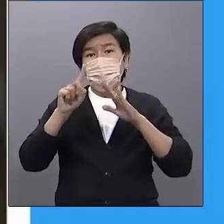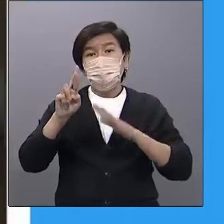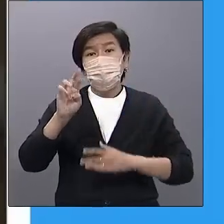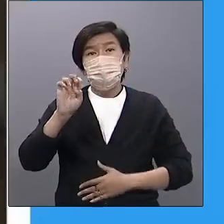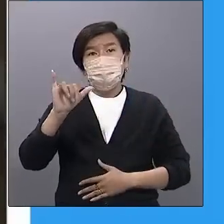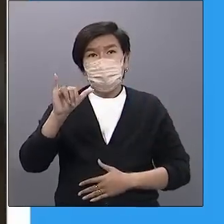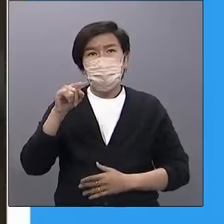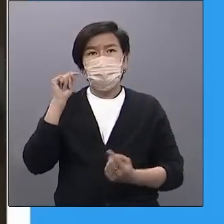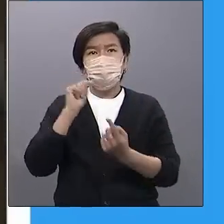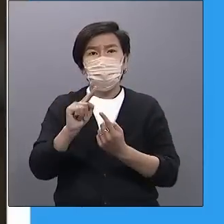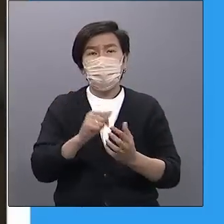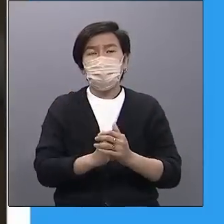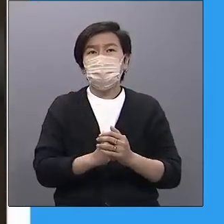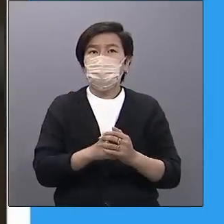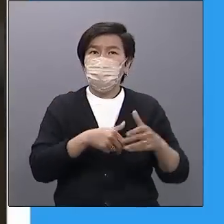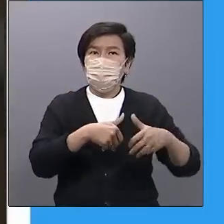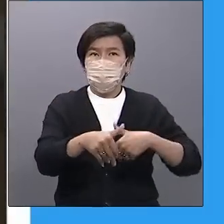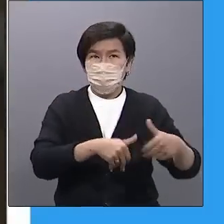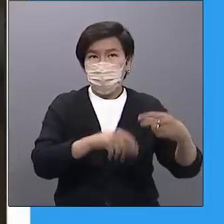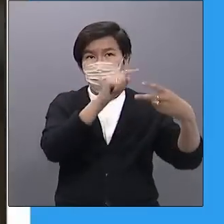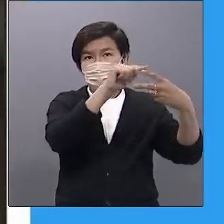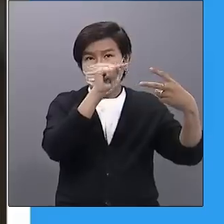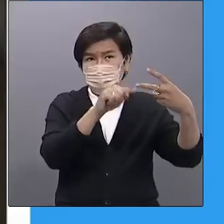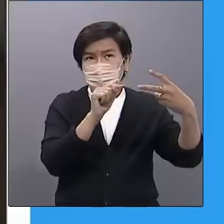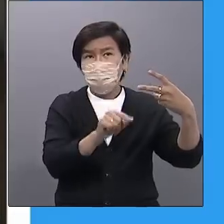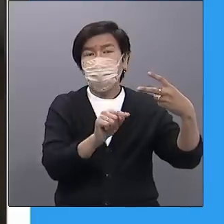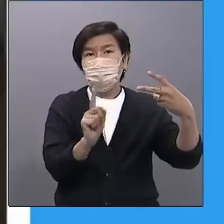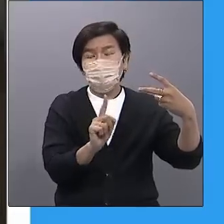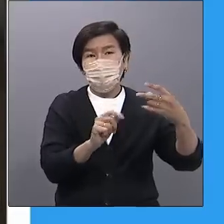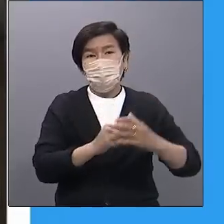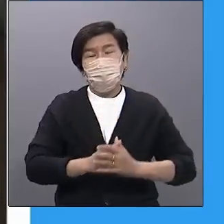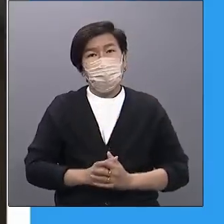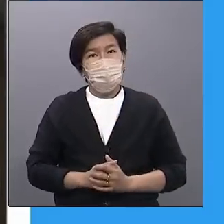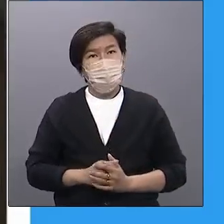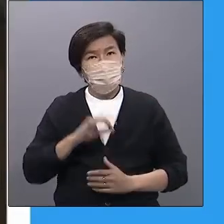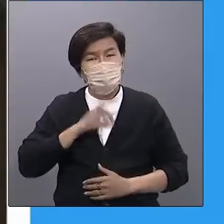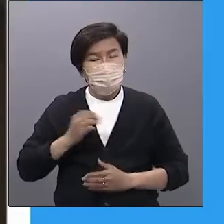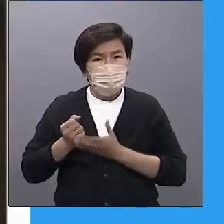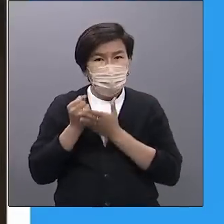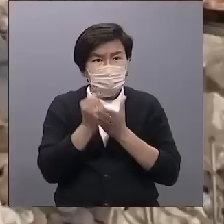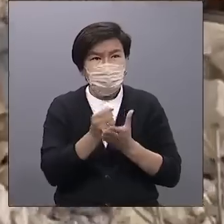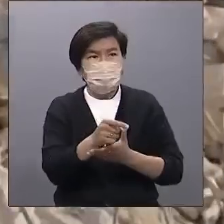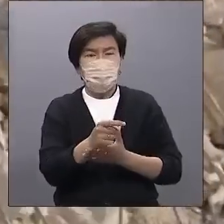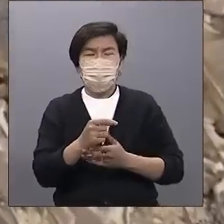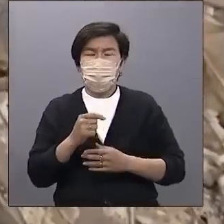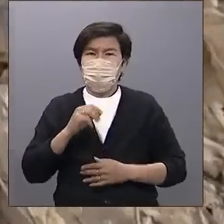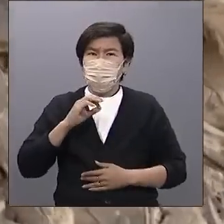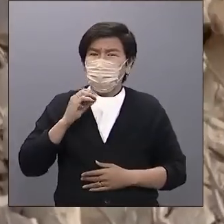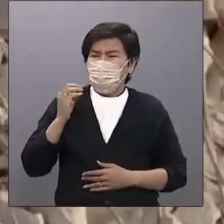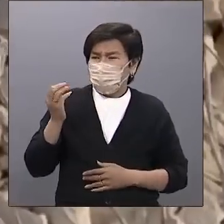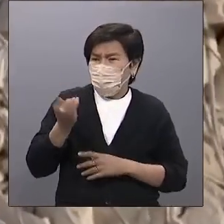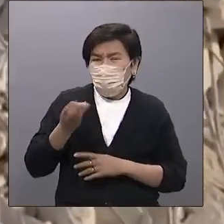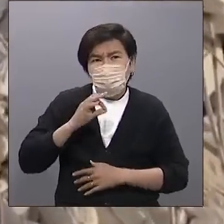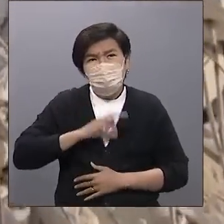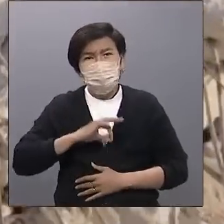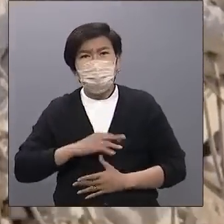ผู้ประสบภัยในซีเรียกำลังเผชิญความช่วยเหลือที่น้อยเกินไปหรือไม่อาจจะต้องบอกคุณผู้ชมค่ะ